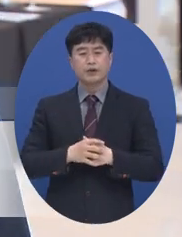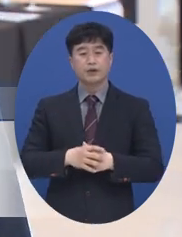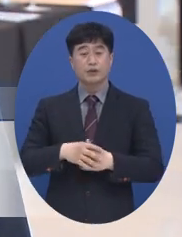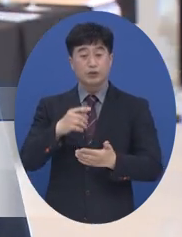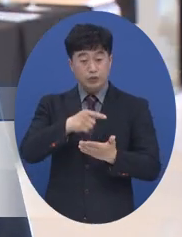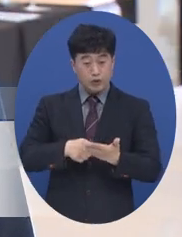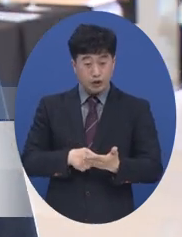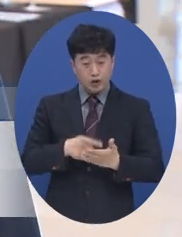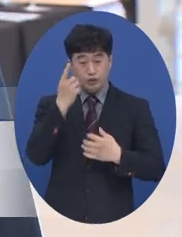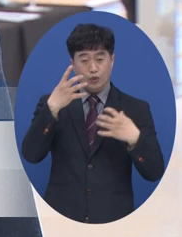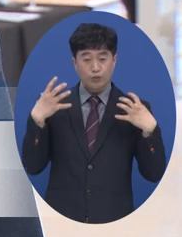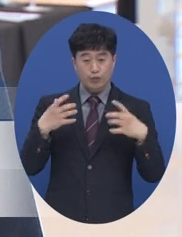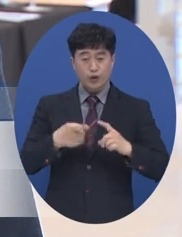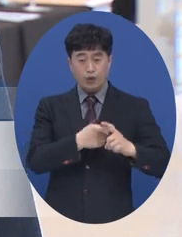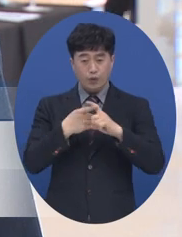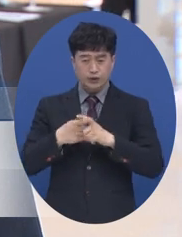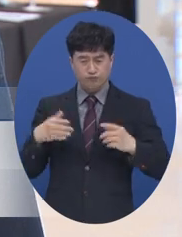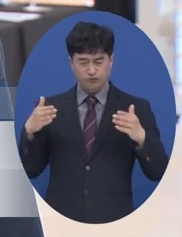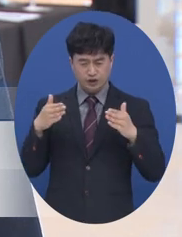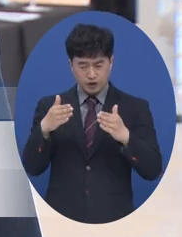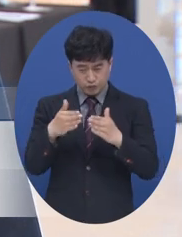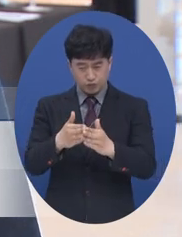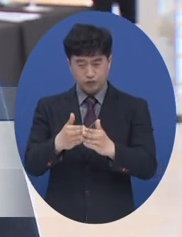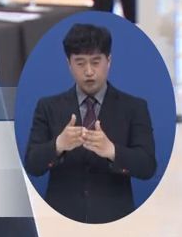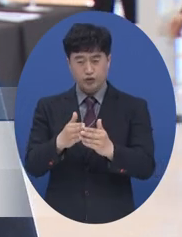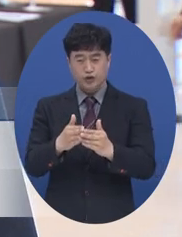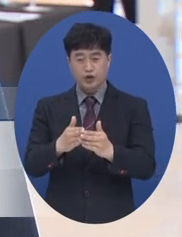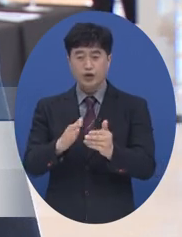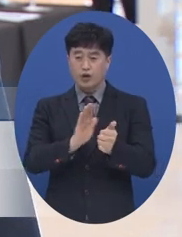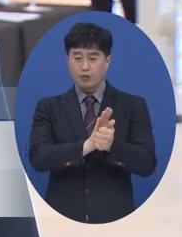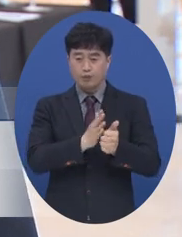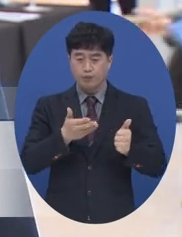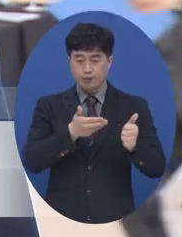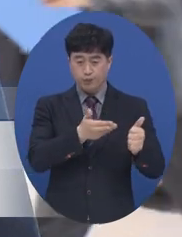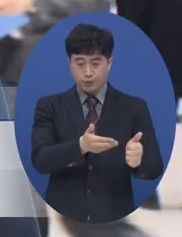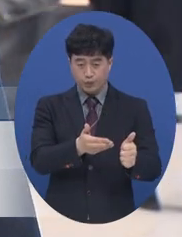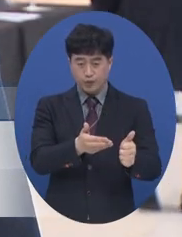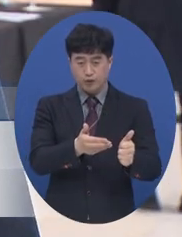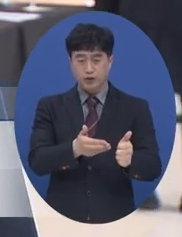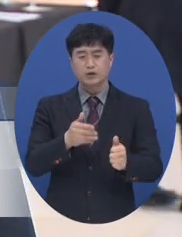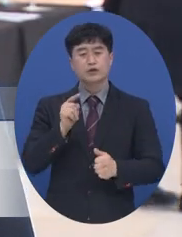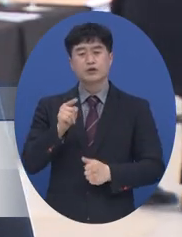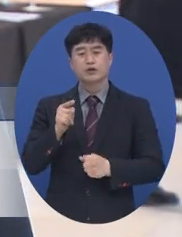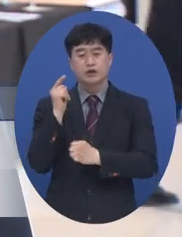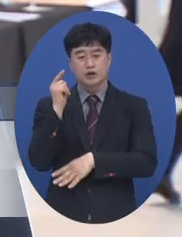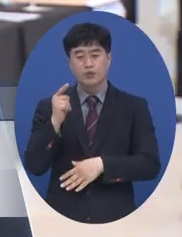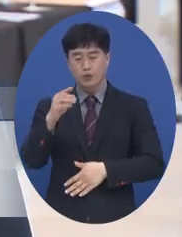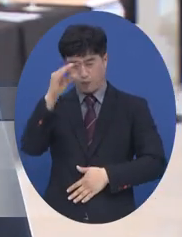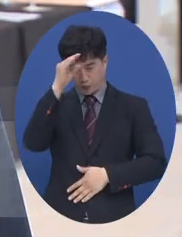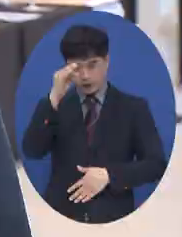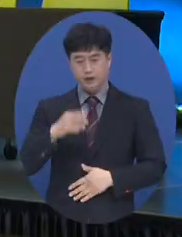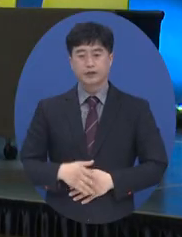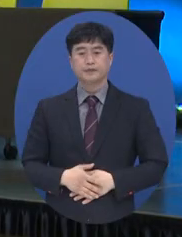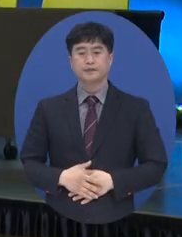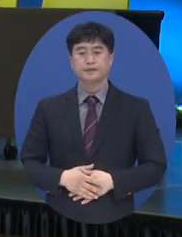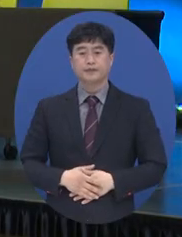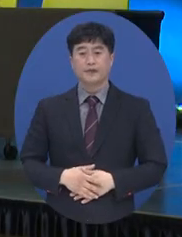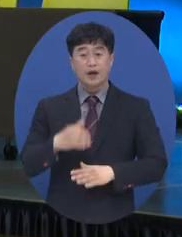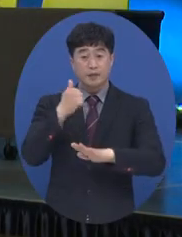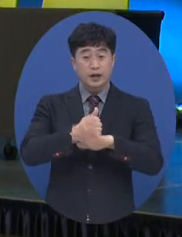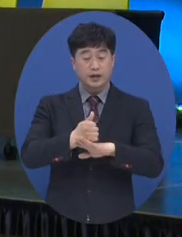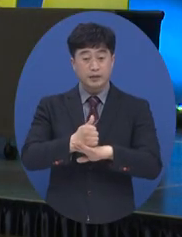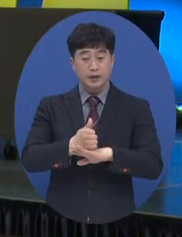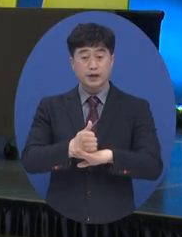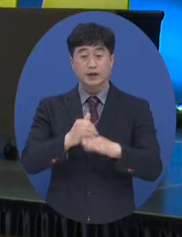그 손실은 정부의 관심과 집중에 의해서 보완이 돼야 되는 이게 이제 기본적인 모델이다.